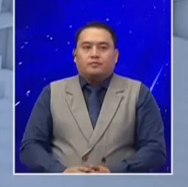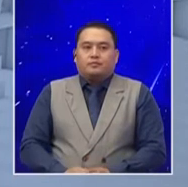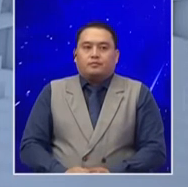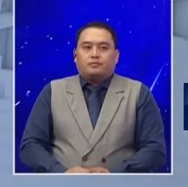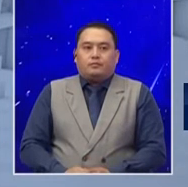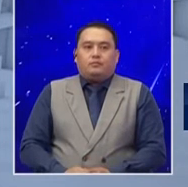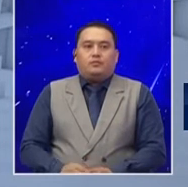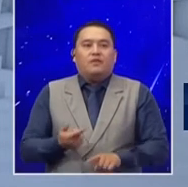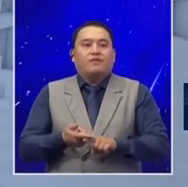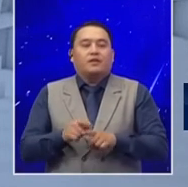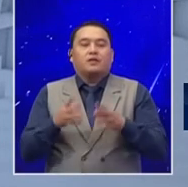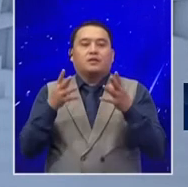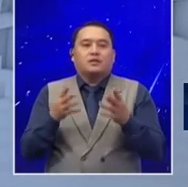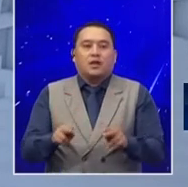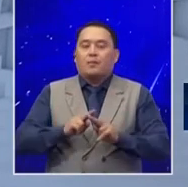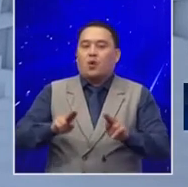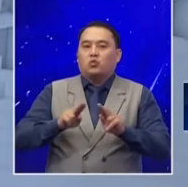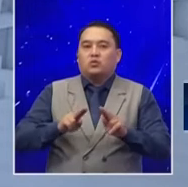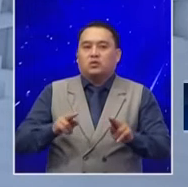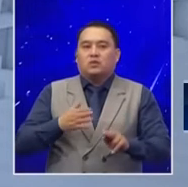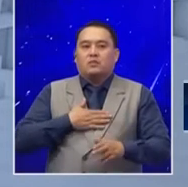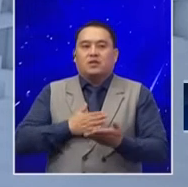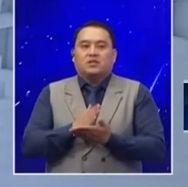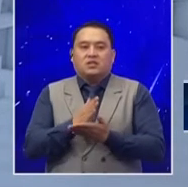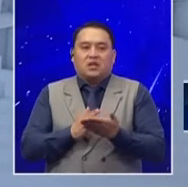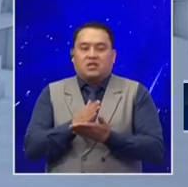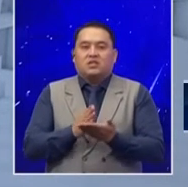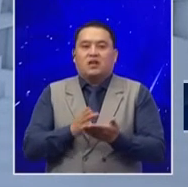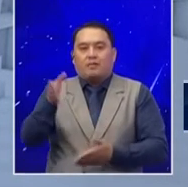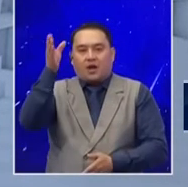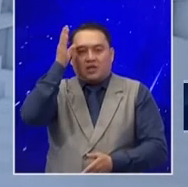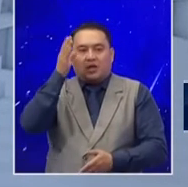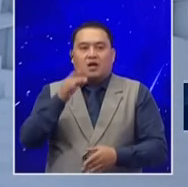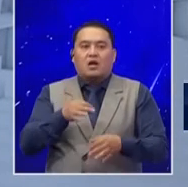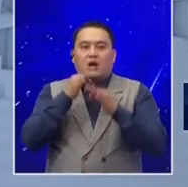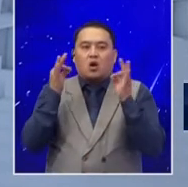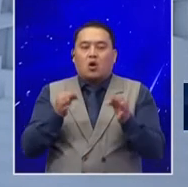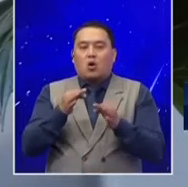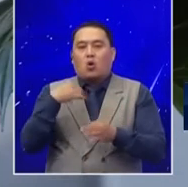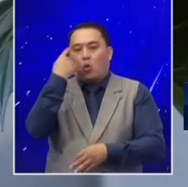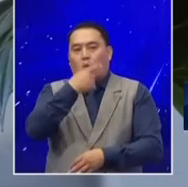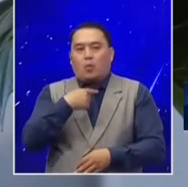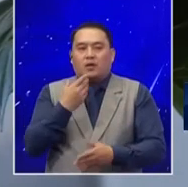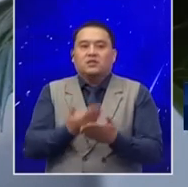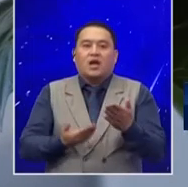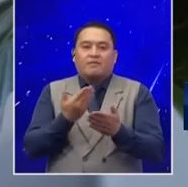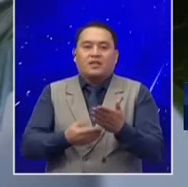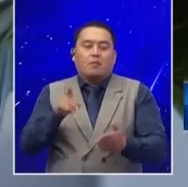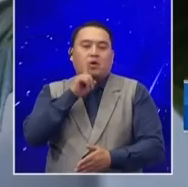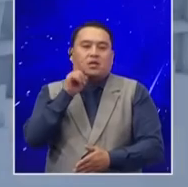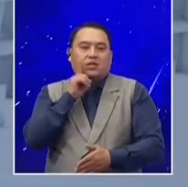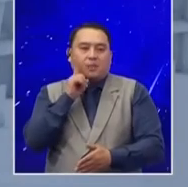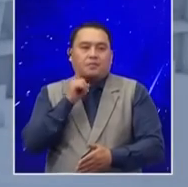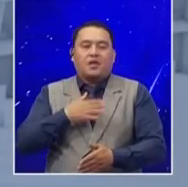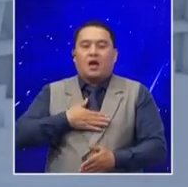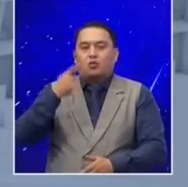В этот знаменательный день ветераны педагогического труда и заслуженные деятели сферы образования поделились личным опытом и дали советы молодым специалистам.